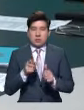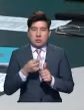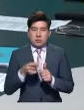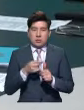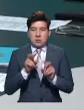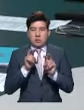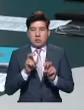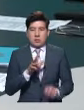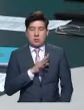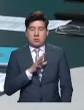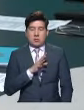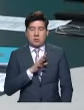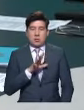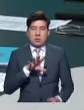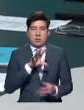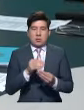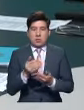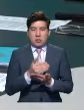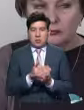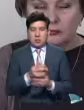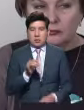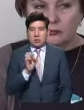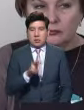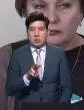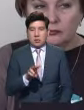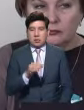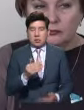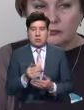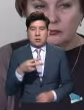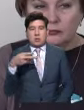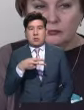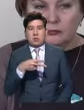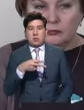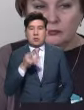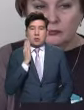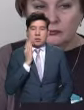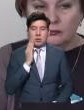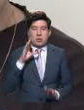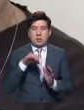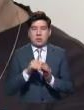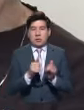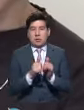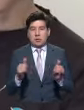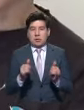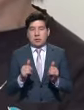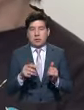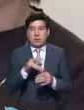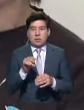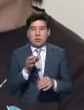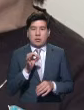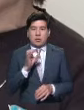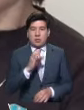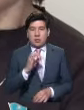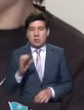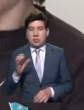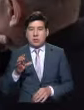жүргізді. Айтуларынша көшедегі жұмыс істемейтін шамдар саны 2000-ға жуық. Сонымен қатар желілік жүйелердің дені кеңес одағы кезінде